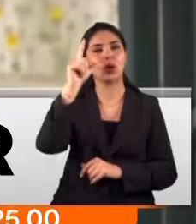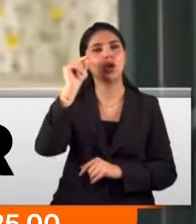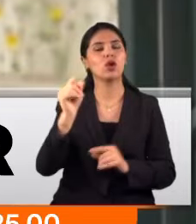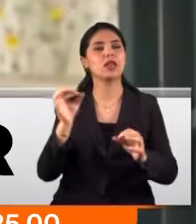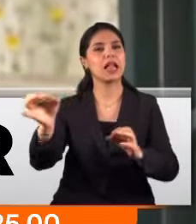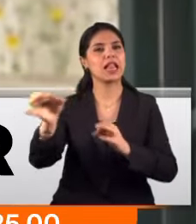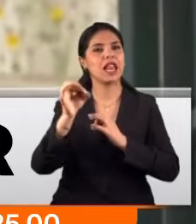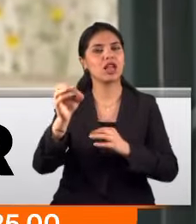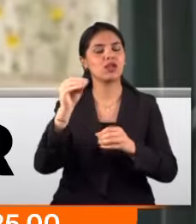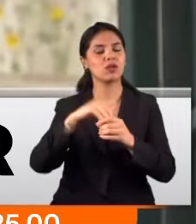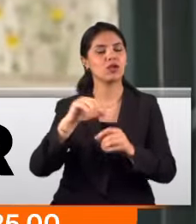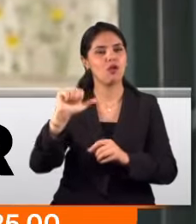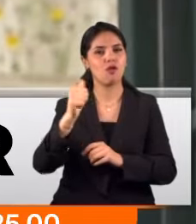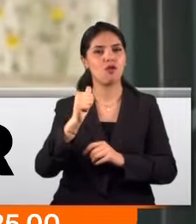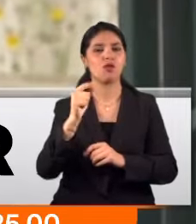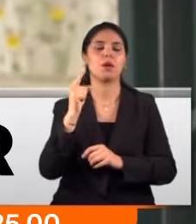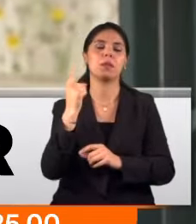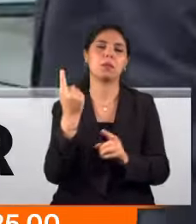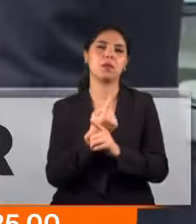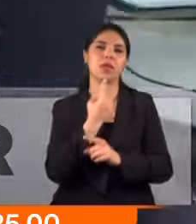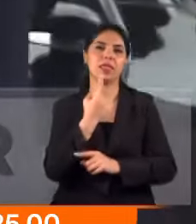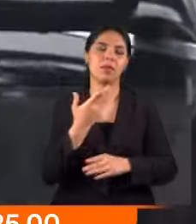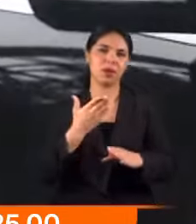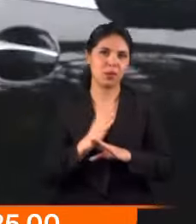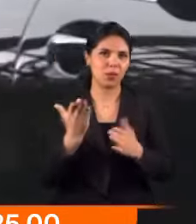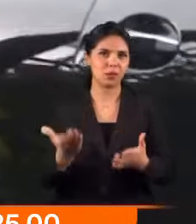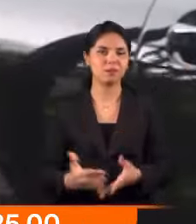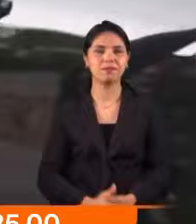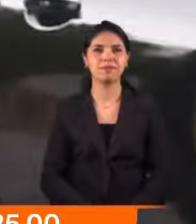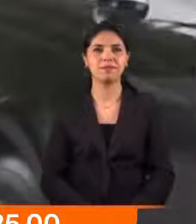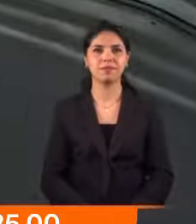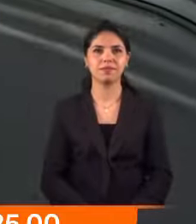ilişkilerinde önemli bir merhaledir diyebilirim.